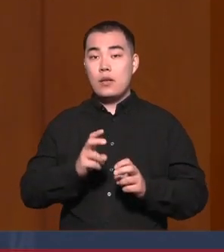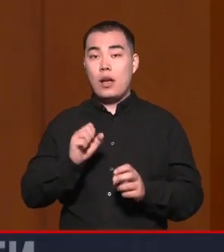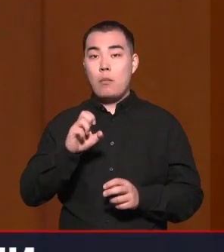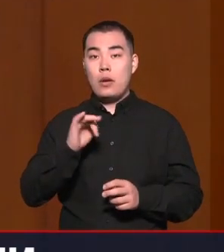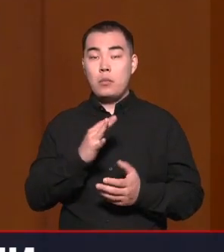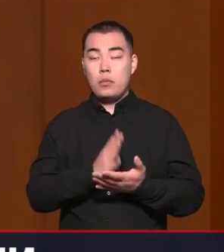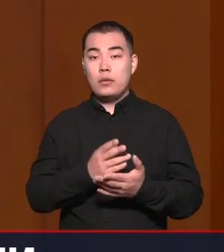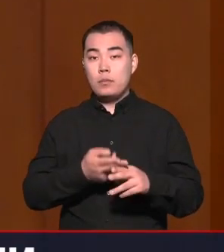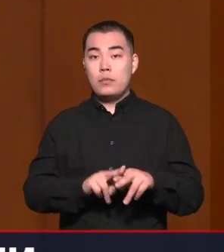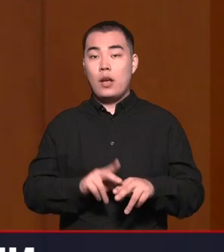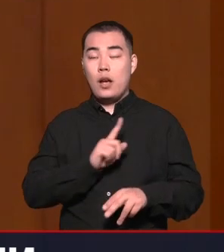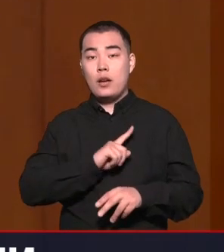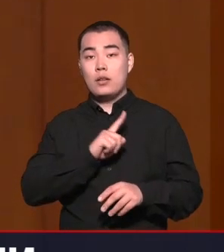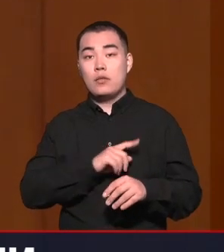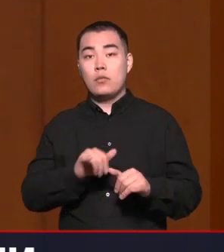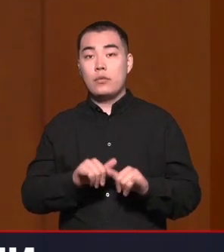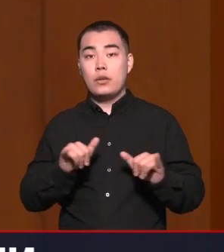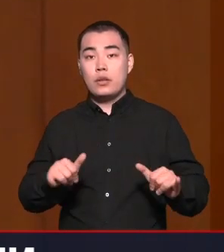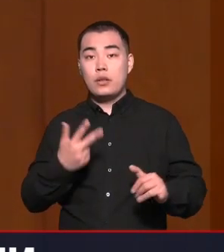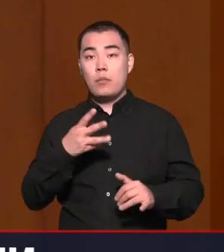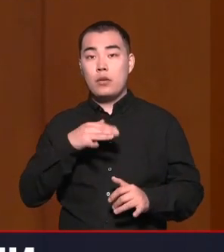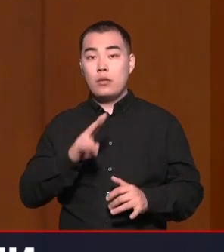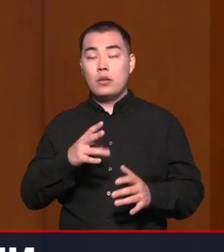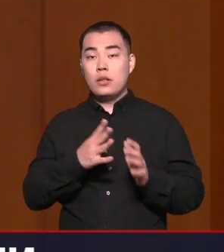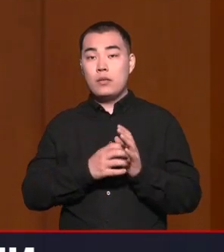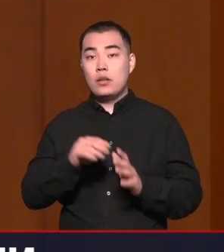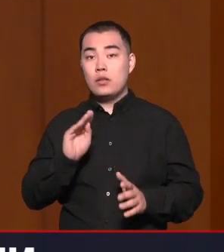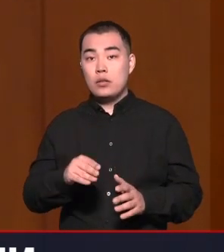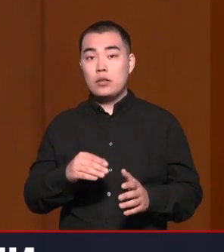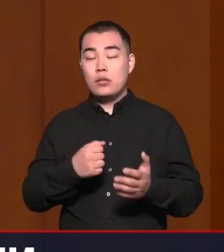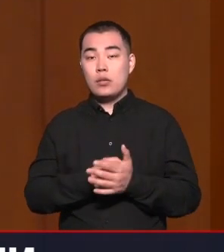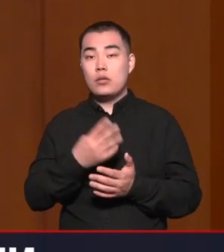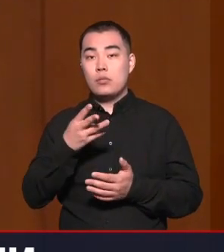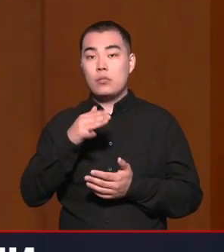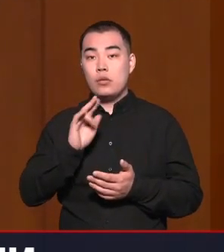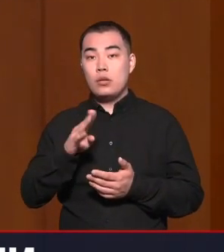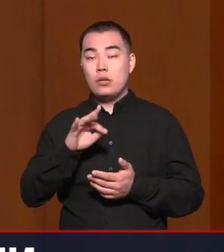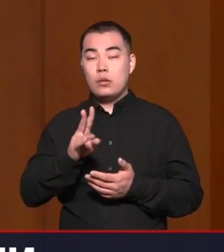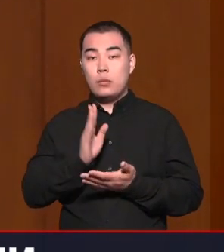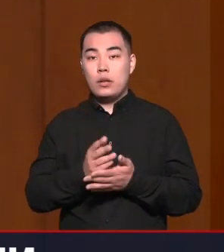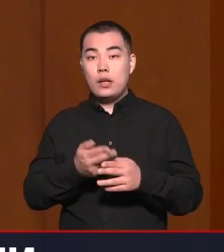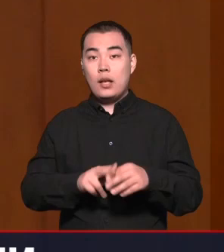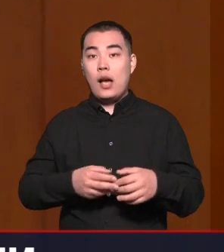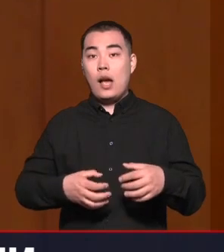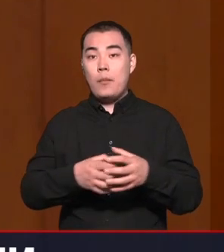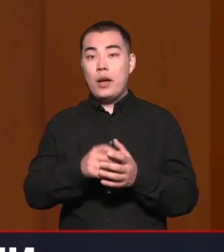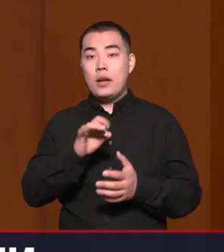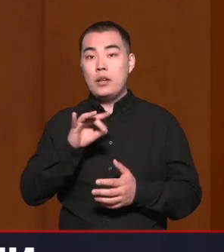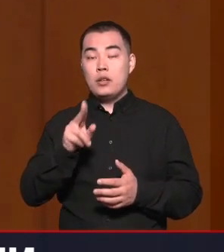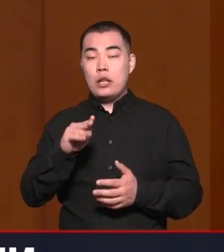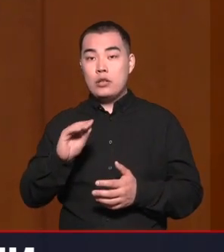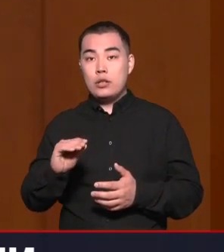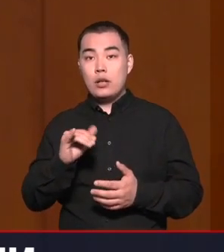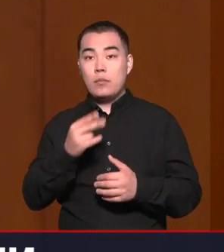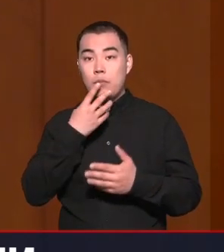Сталелитейными предприятиями ожидается увеличение объемов с 3 миллионов 900 тысяч до 4 миллионов тонн. Также компания ERG совместно с